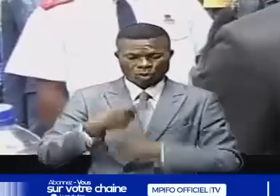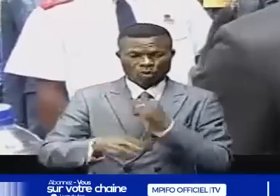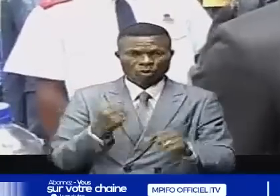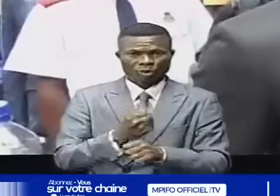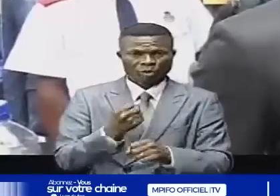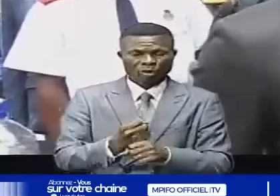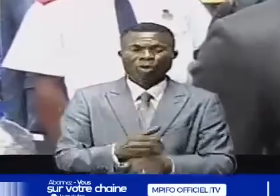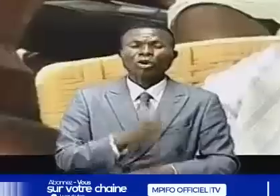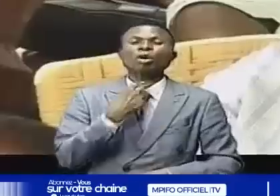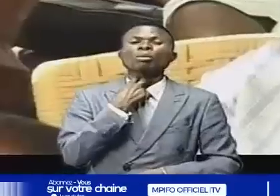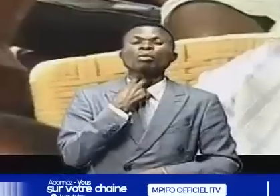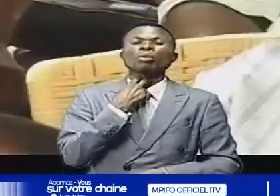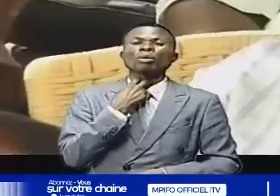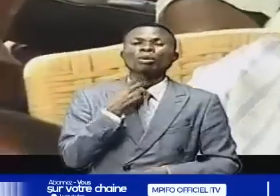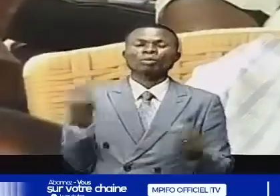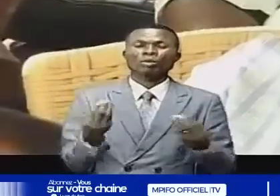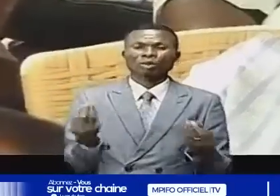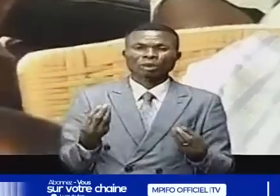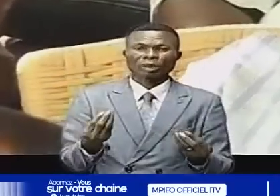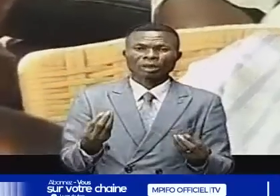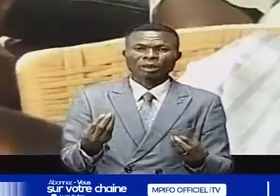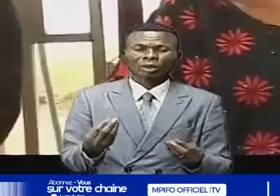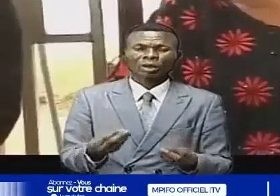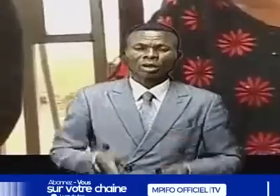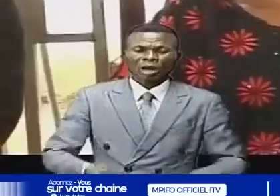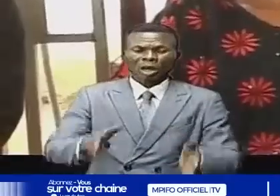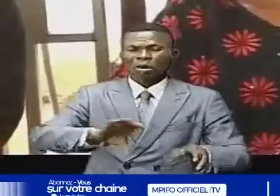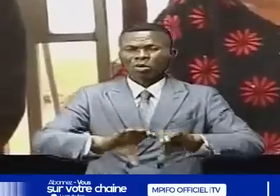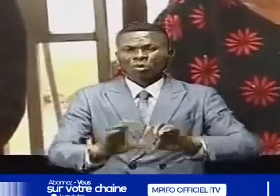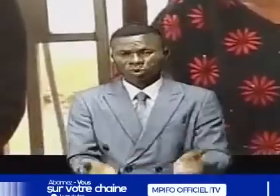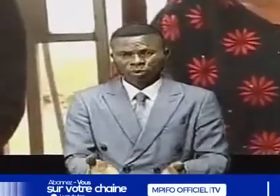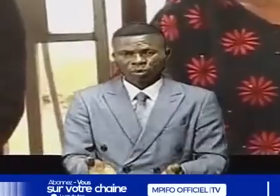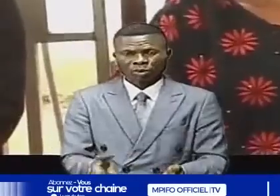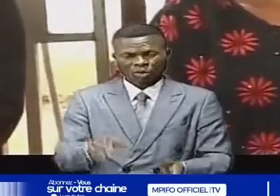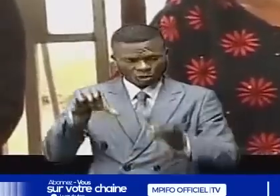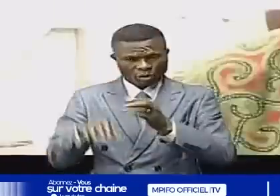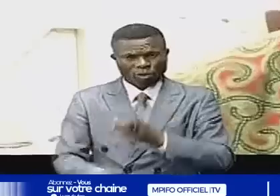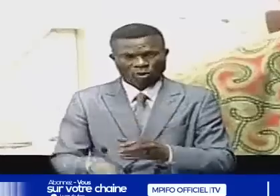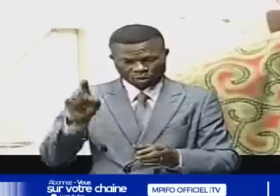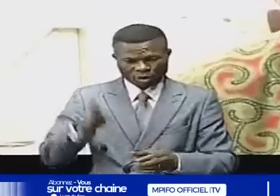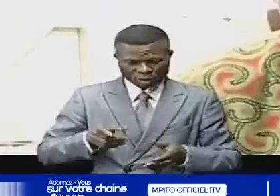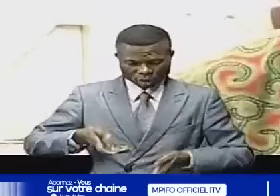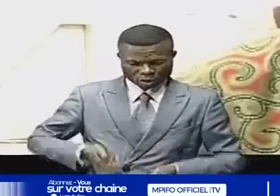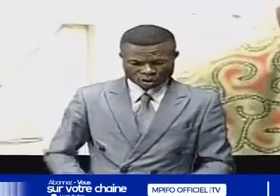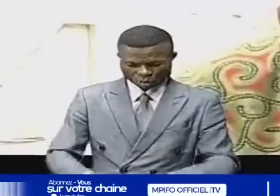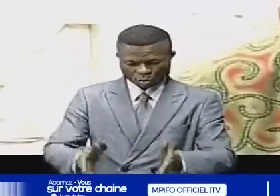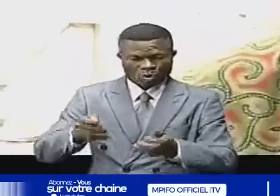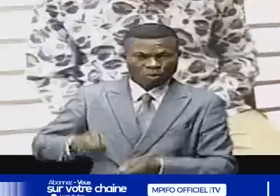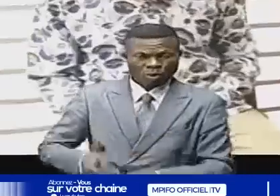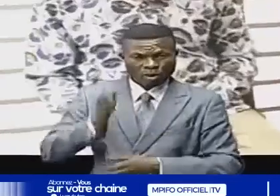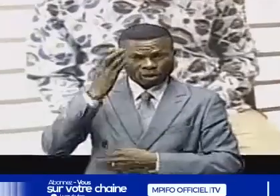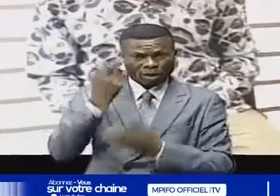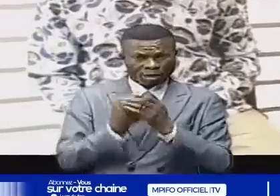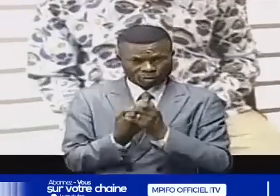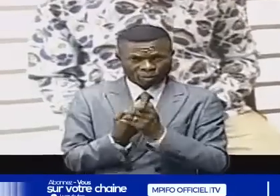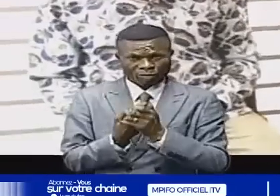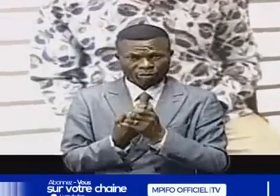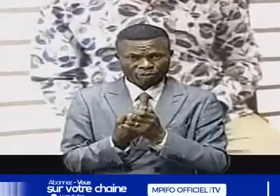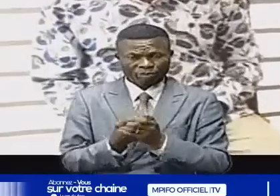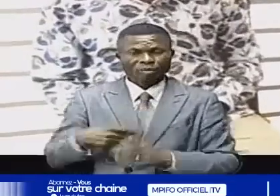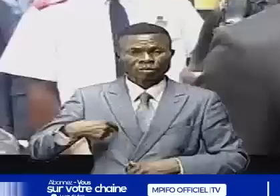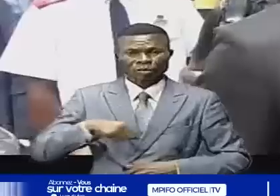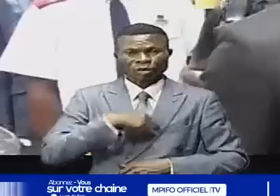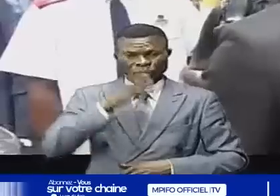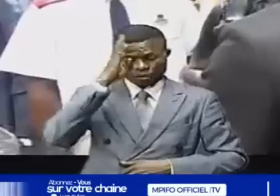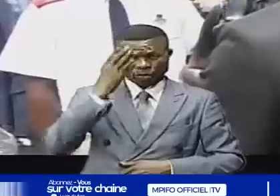gênés par les érosions, mais elle doit être calme les jours à venir. Nous sommes sûrs que